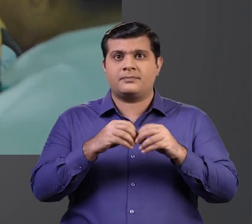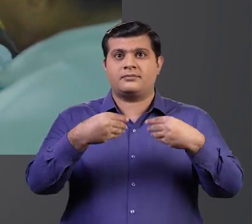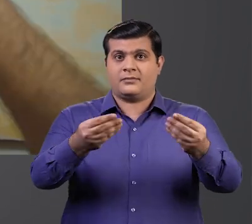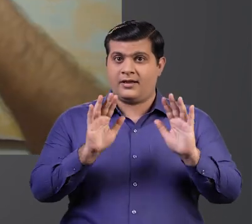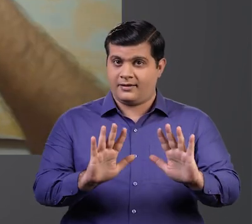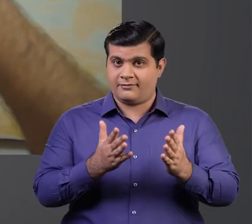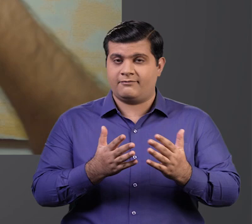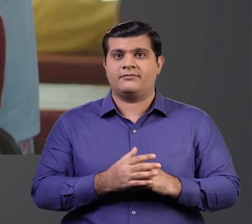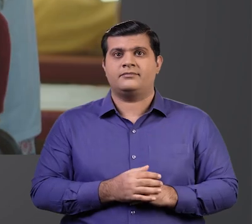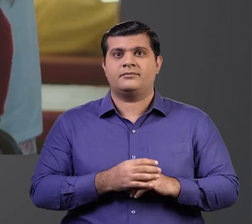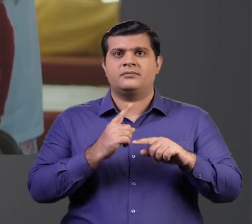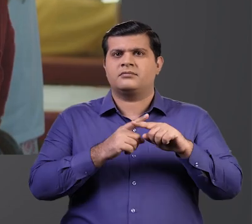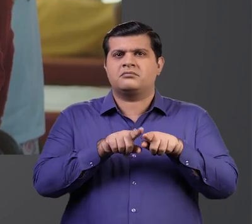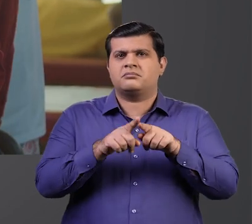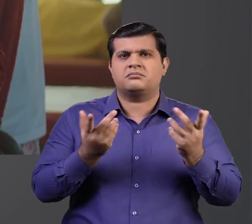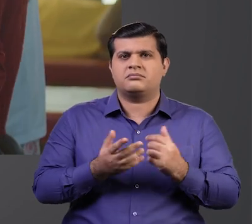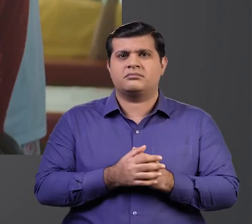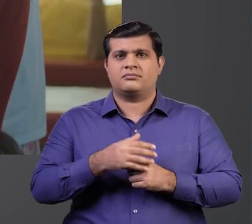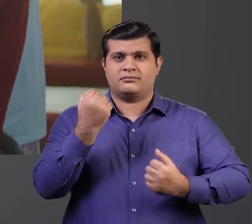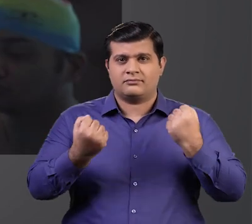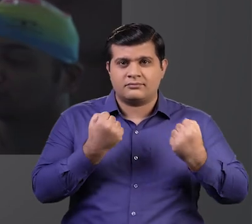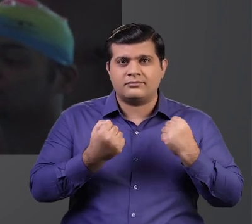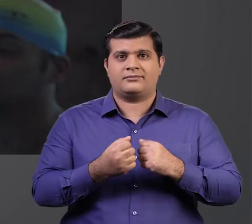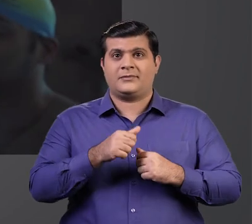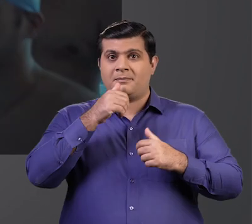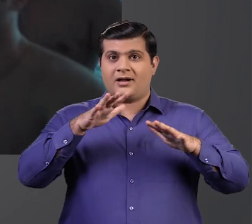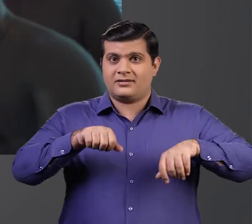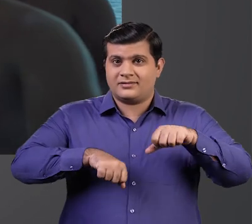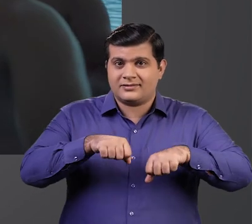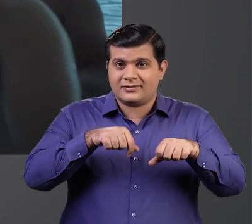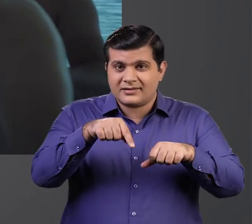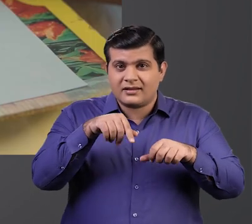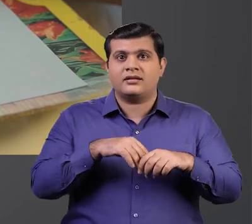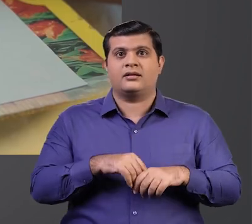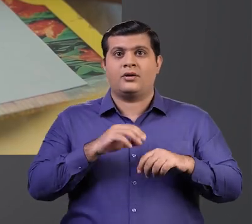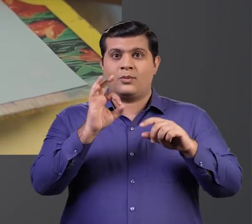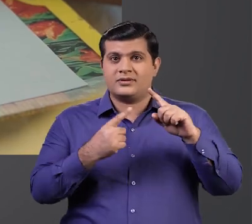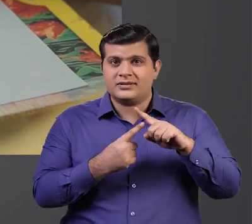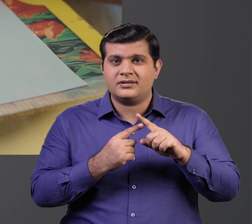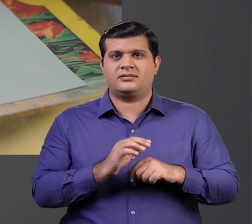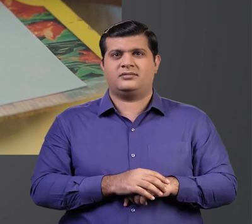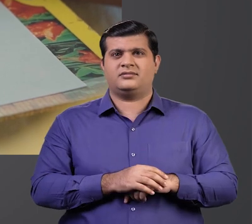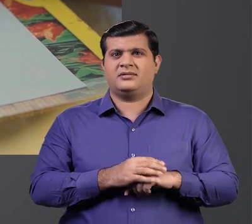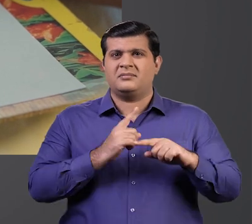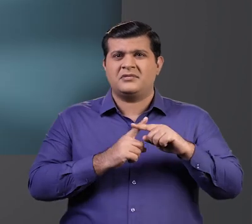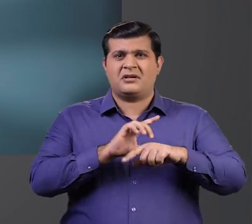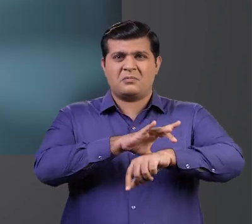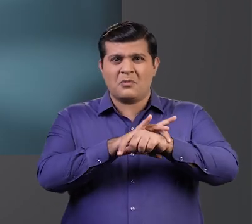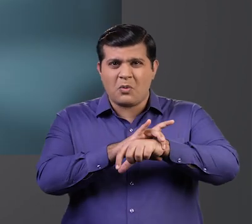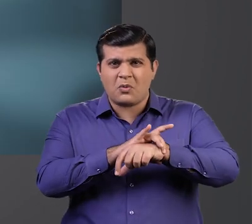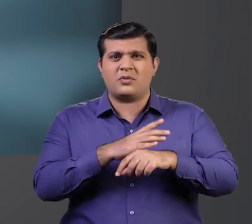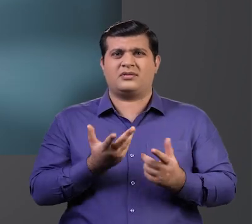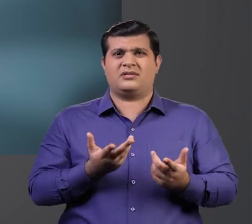हैं। पुनर्वास सेवाओं में फिजियोथेरेपी, हाइड्रोथेरेपी, ऑक्यूपेशनल थेरेपी